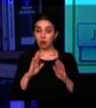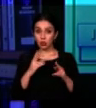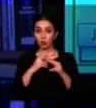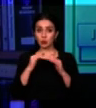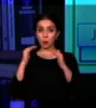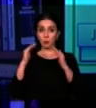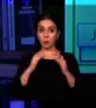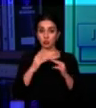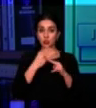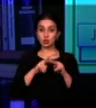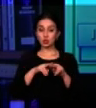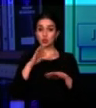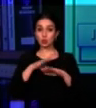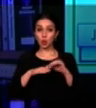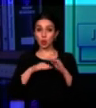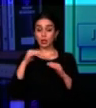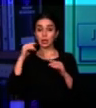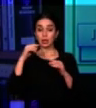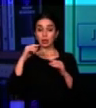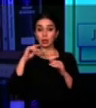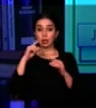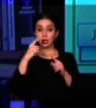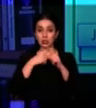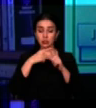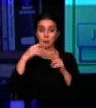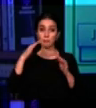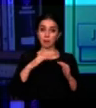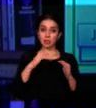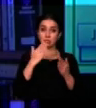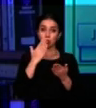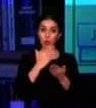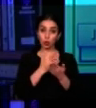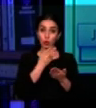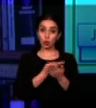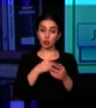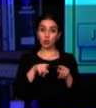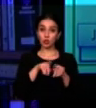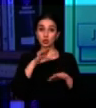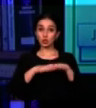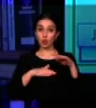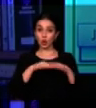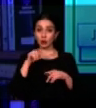паски соха. Яни, x оқыдан паста йоткен соха.